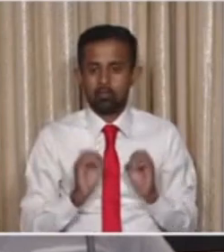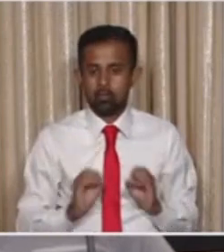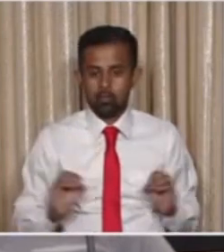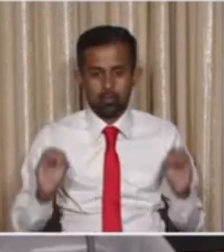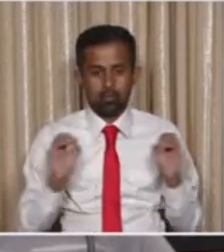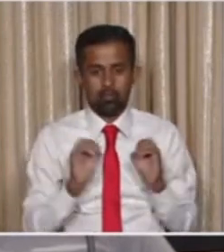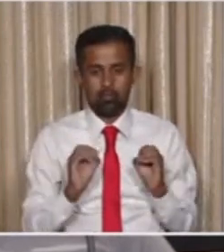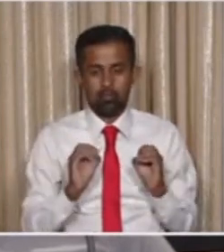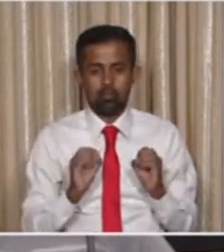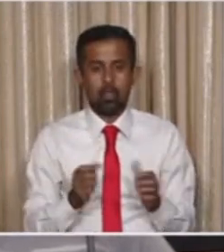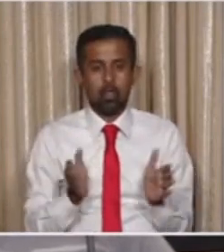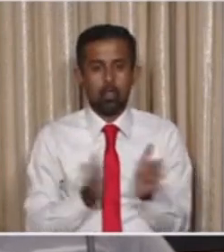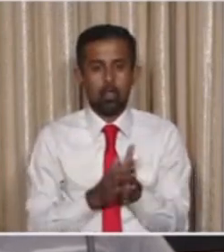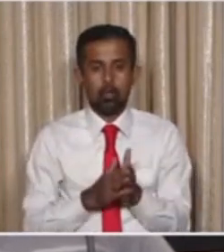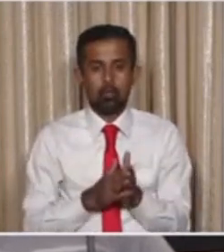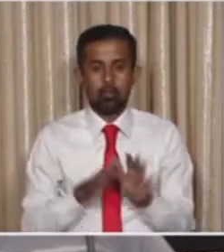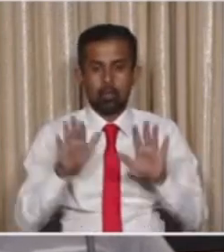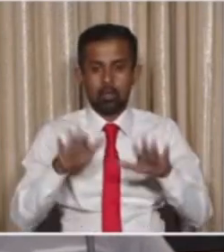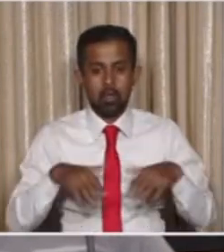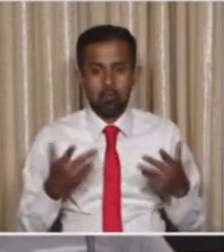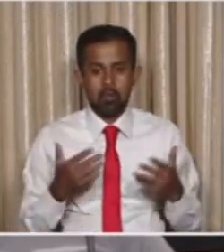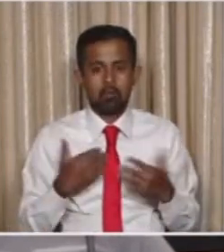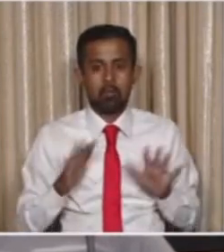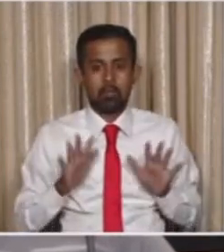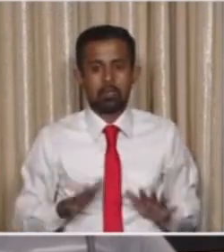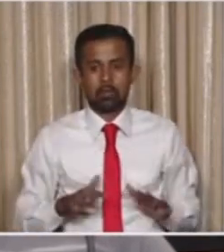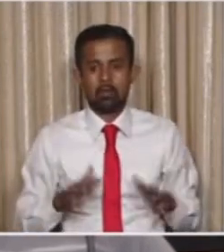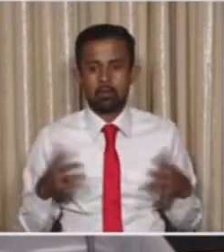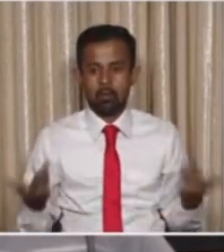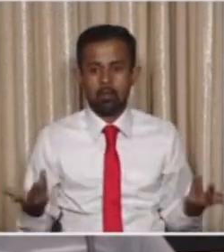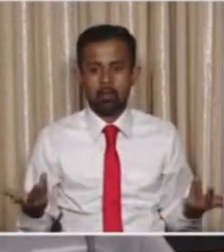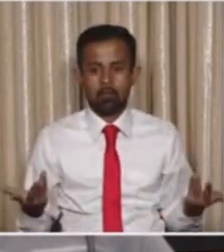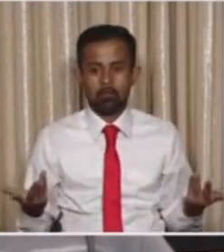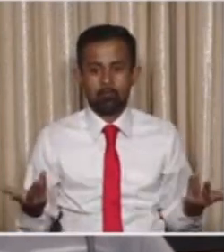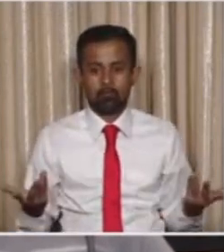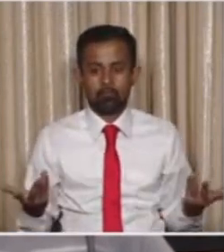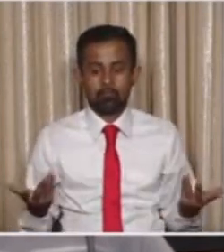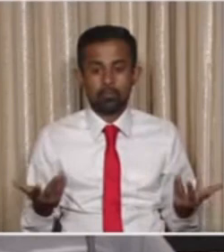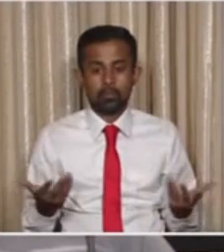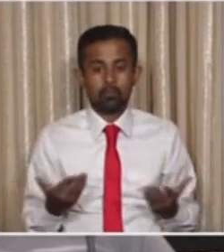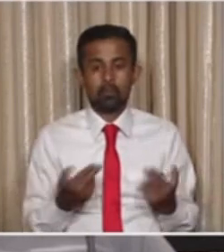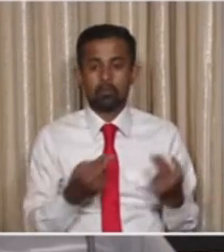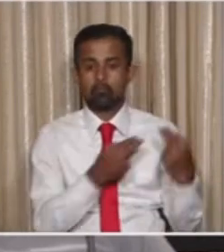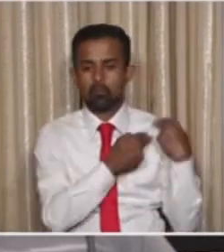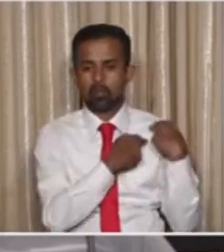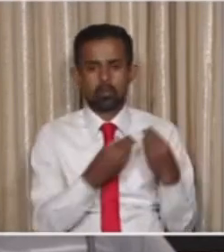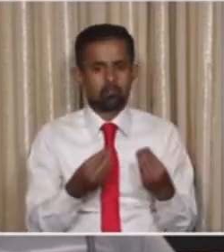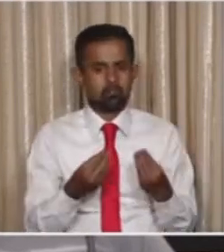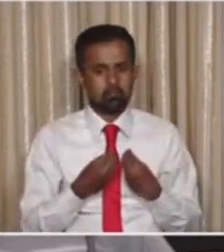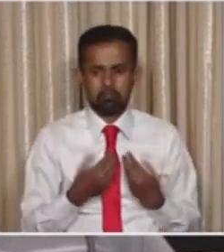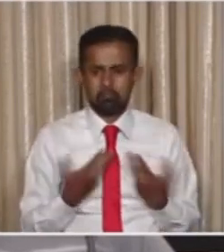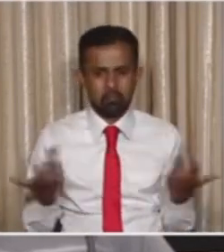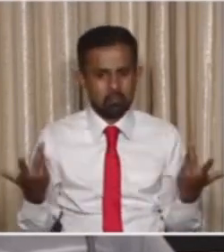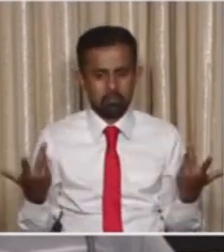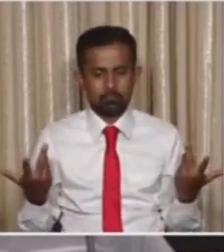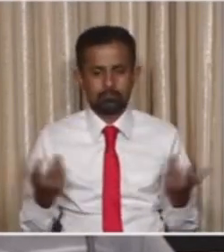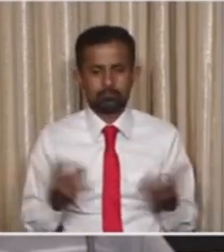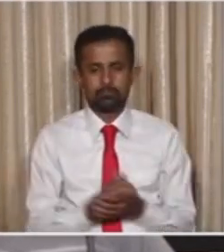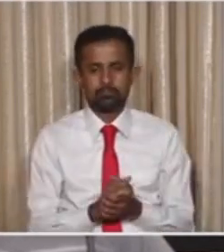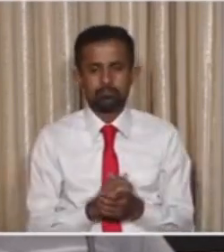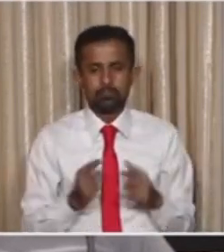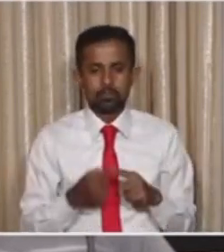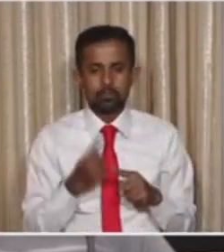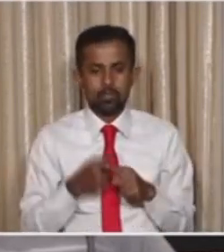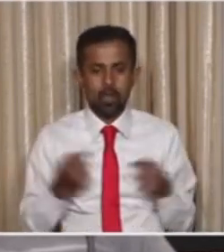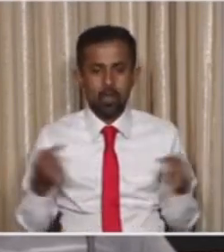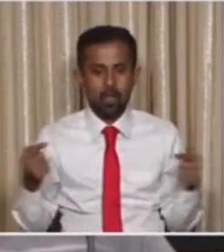මේ කමේ කමිටු වලට මට වාඩි වෙන්න විදියක් නැහැ. මම එතන හිටියේ නැහැ. ඉතින් ඒ නිසා මේ විෂය මට අදාළ නැහැ. ඊළඟට එක්ස්ප්‍රෙස් මල්